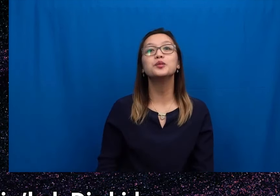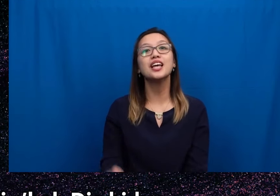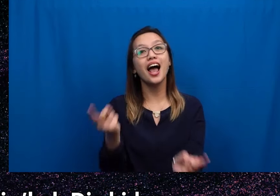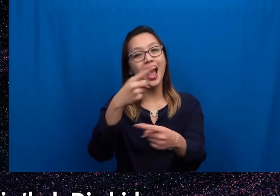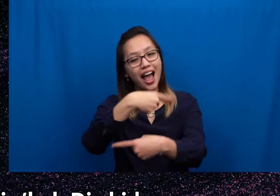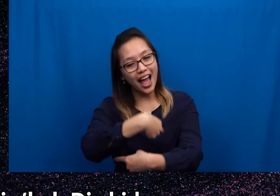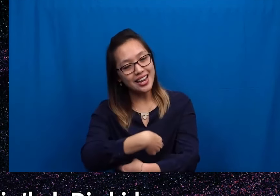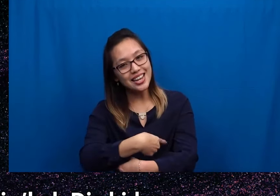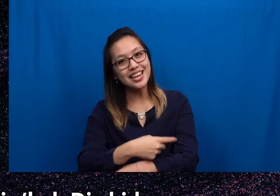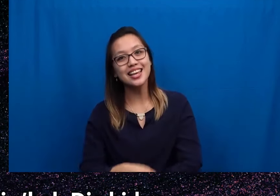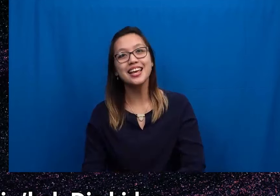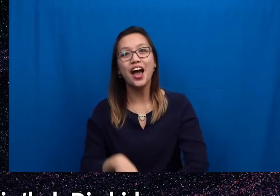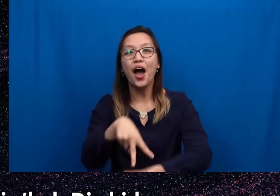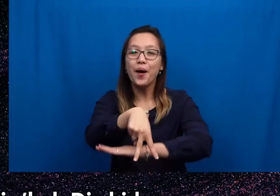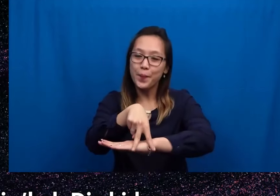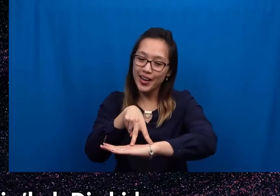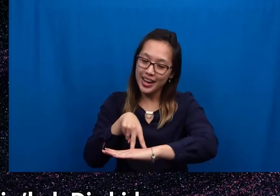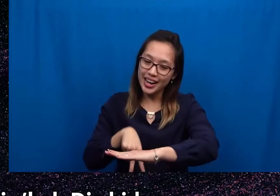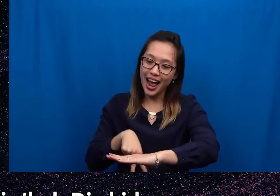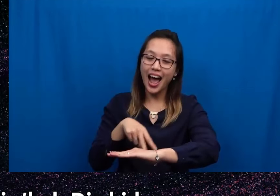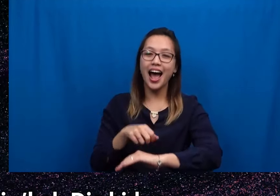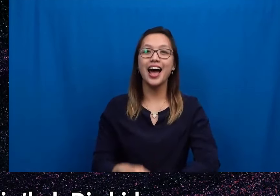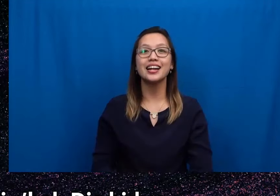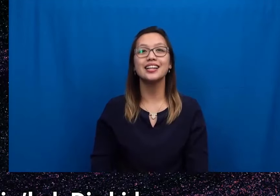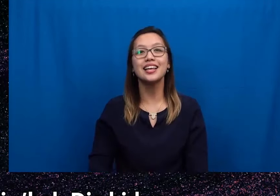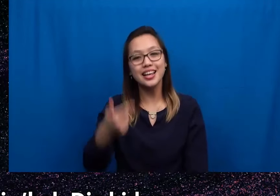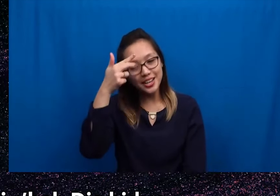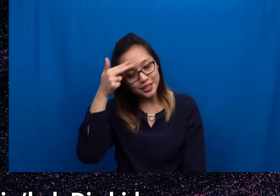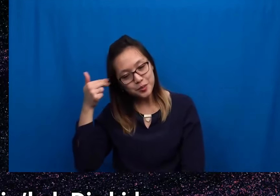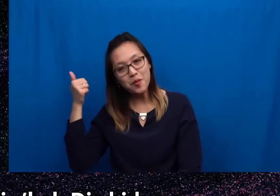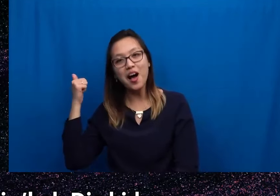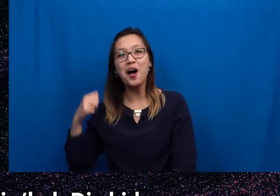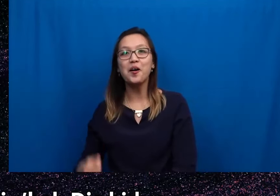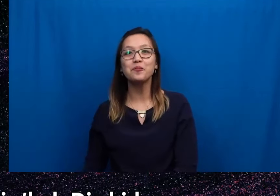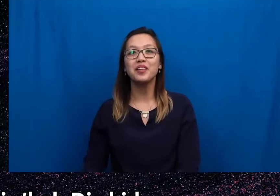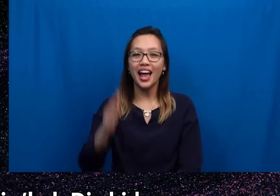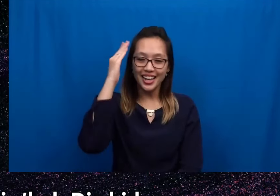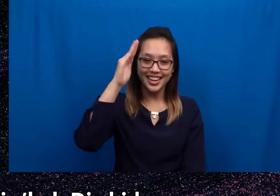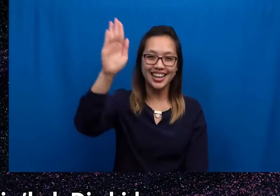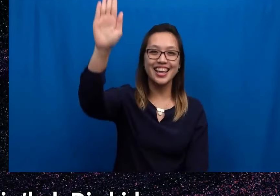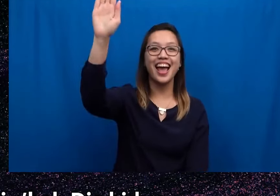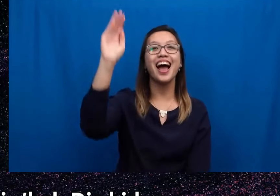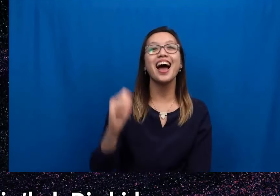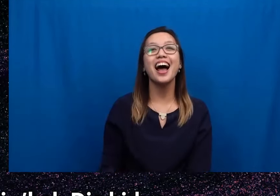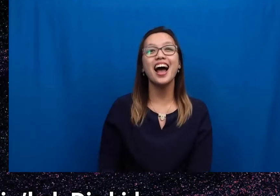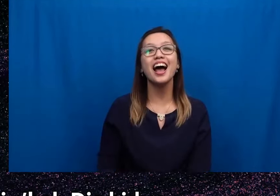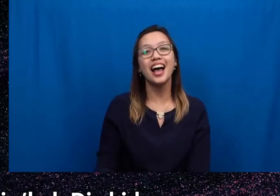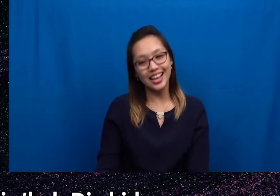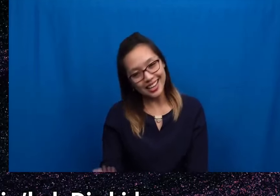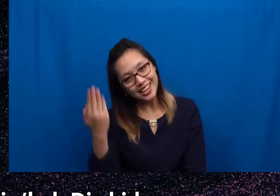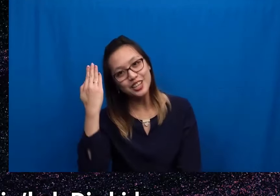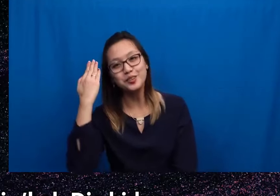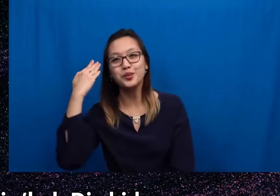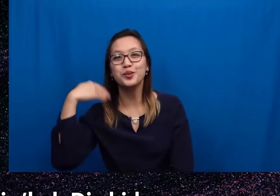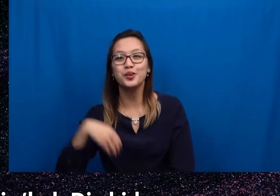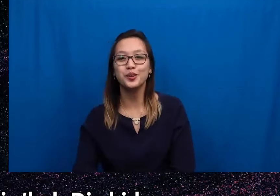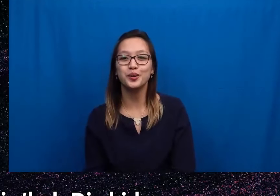Hidup jadi berarti sebab dia